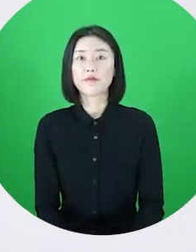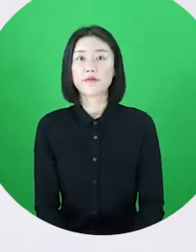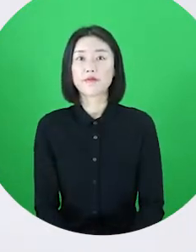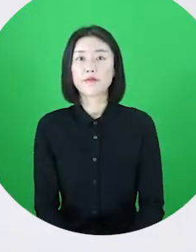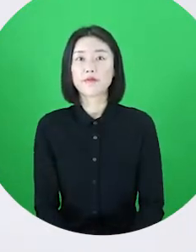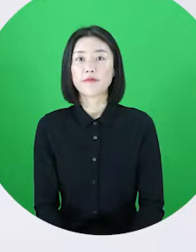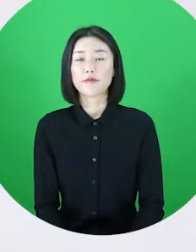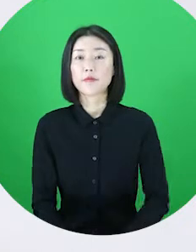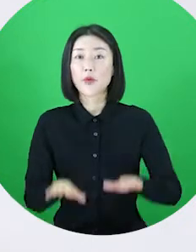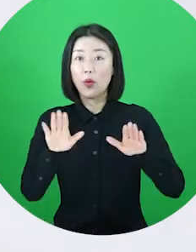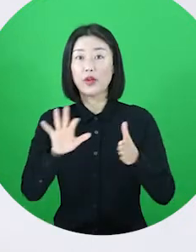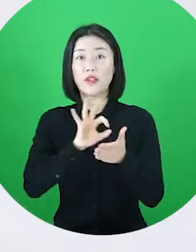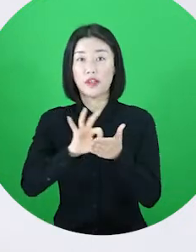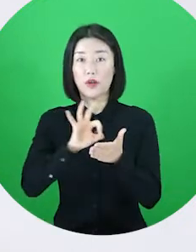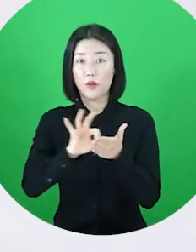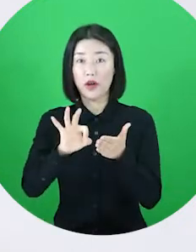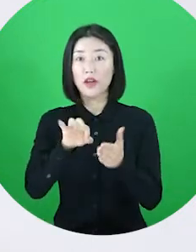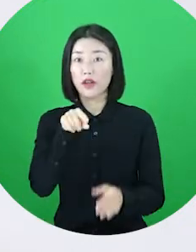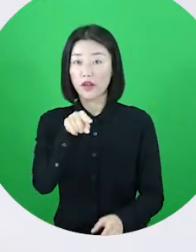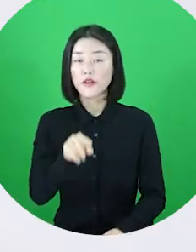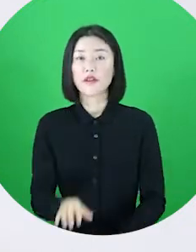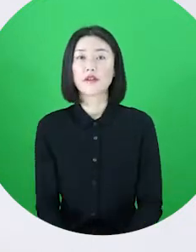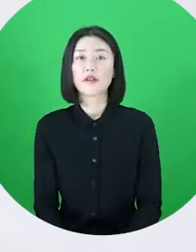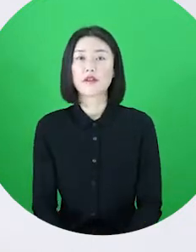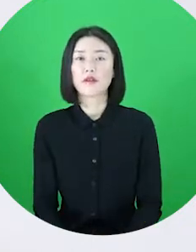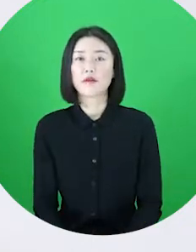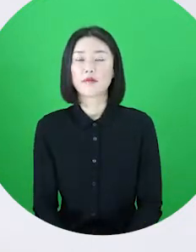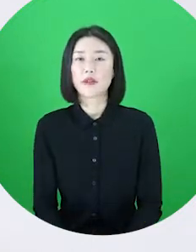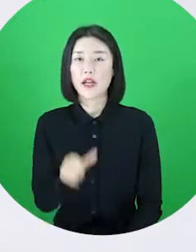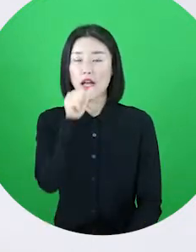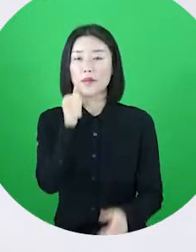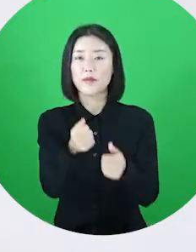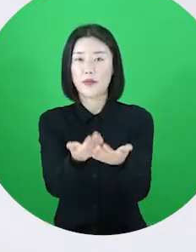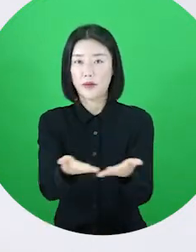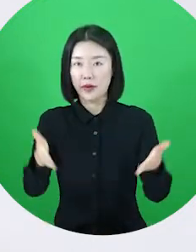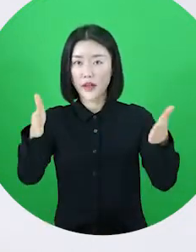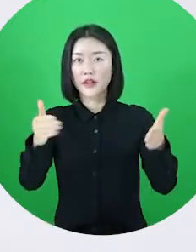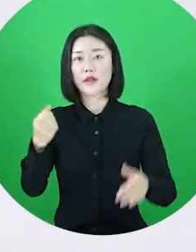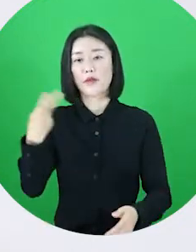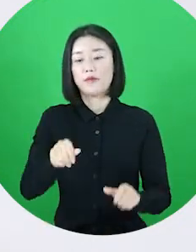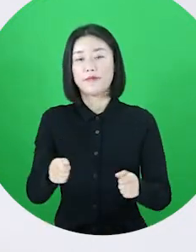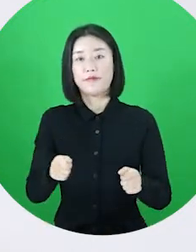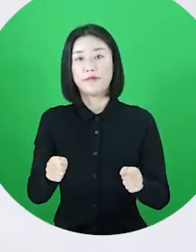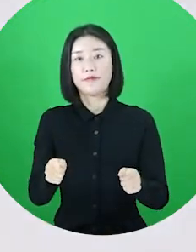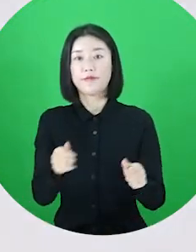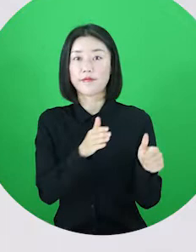오늘 사용할 도구입니다. 후라이팬과 가스레인지를 준비해 주세요.